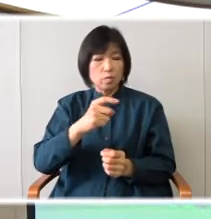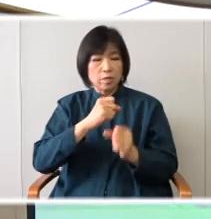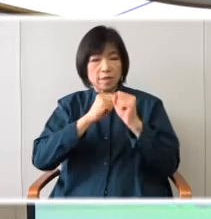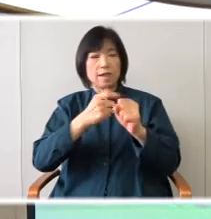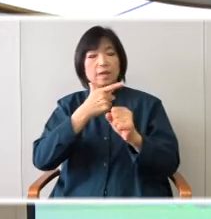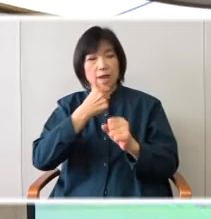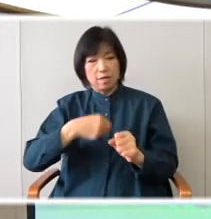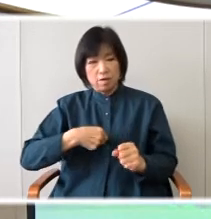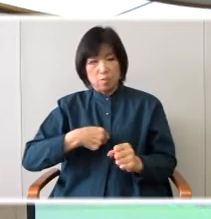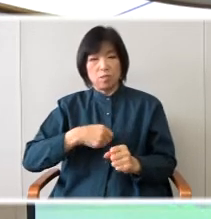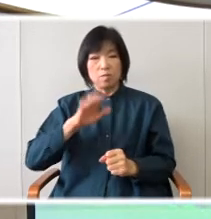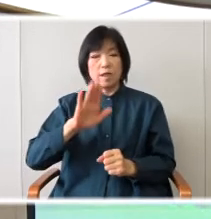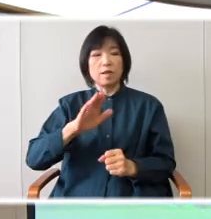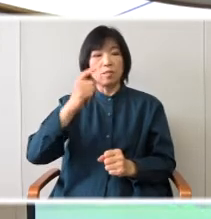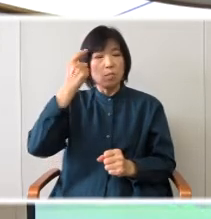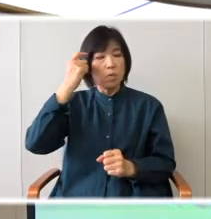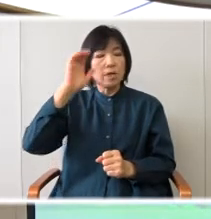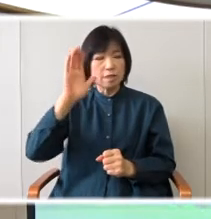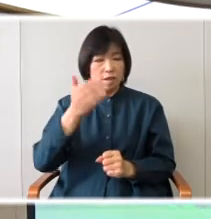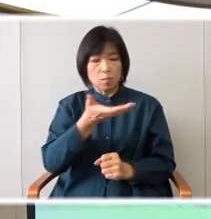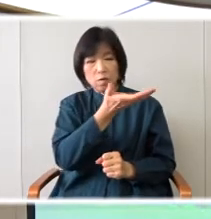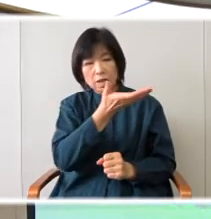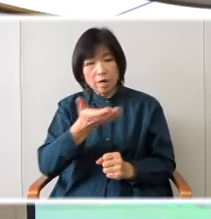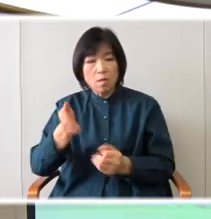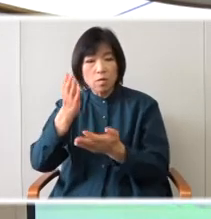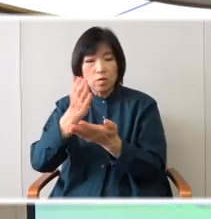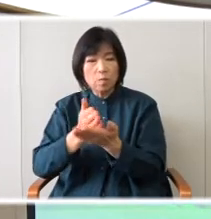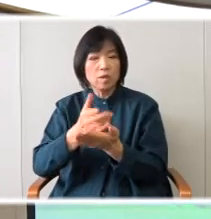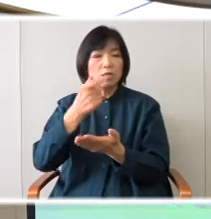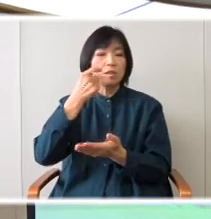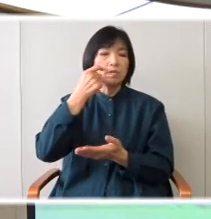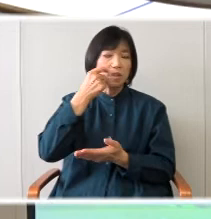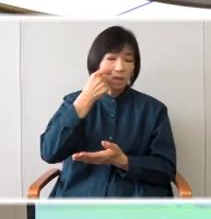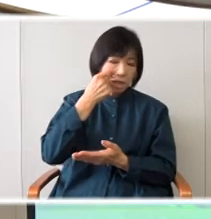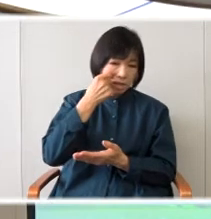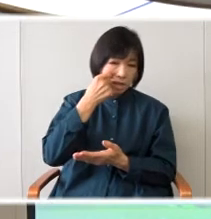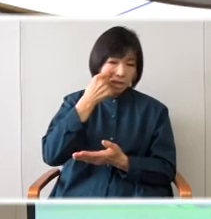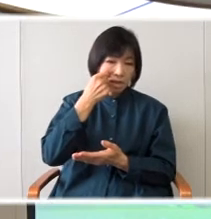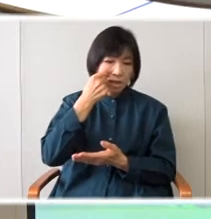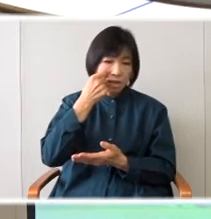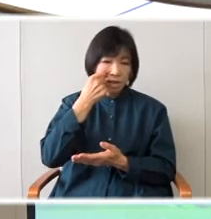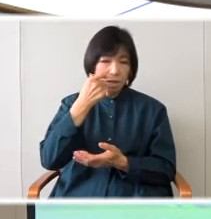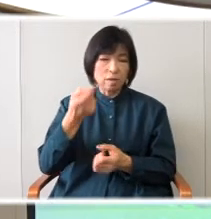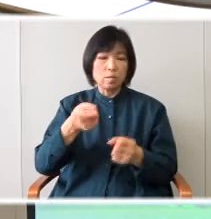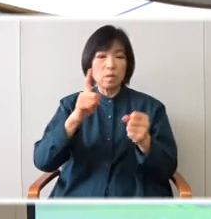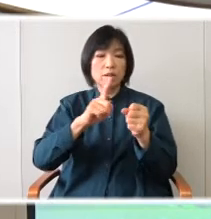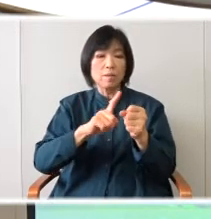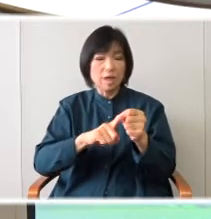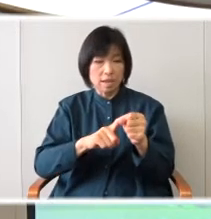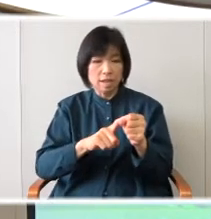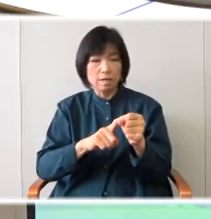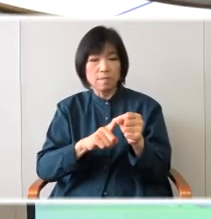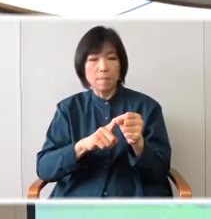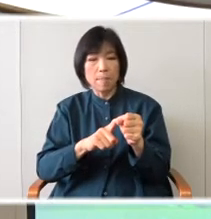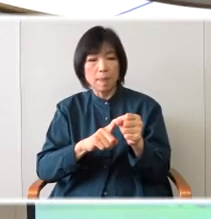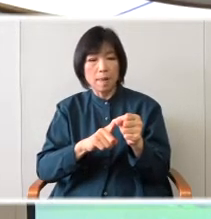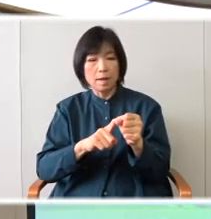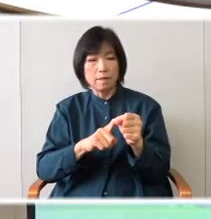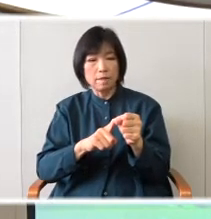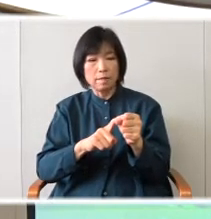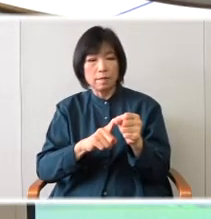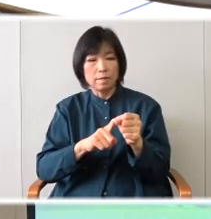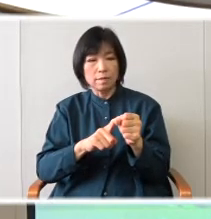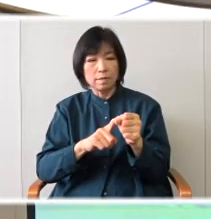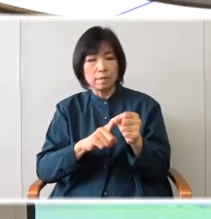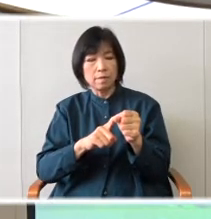なか難しいということもあって、であれば、まあ、いなしてそういった企画ができないのかということのご相談を受けて、国